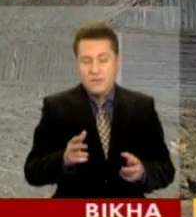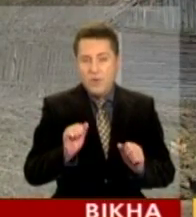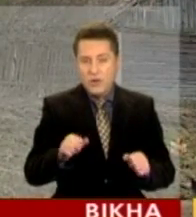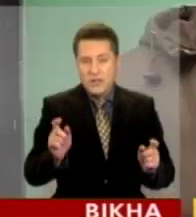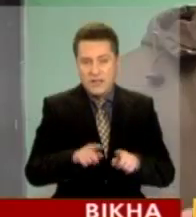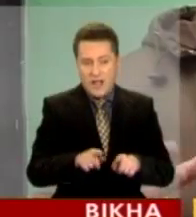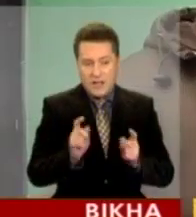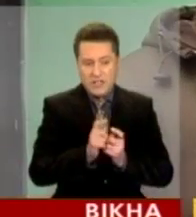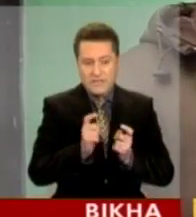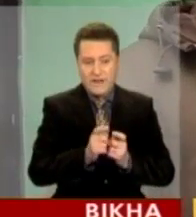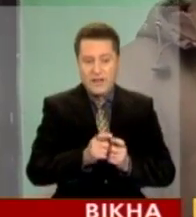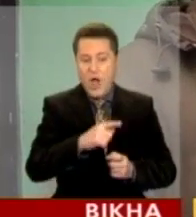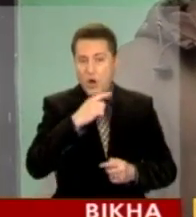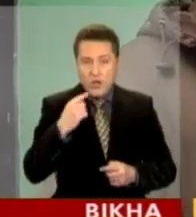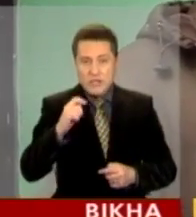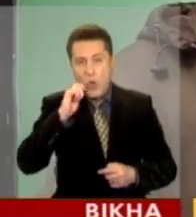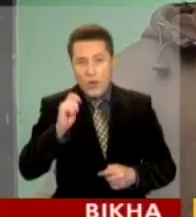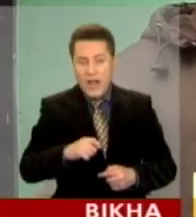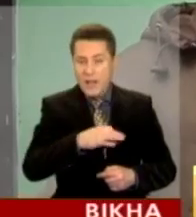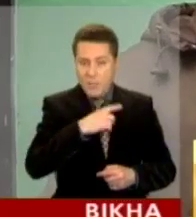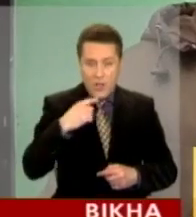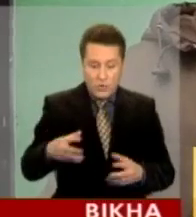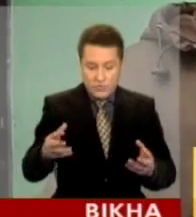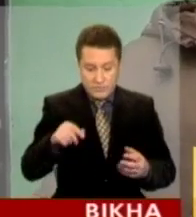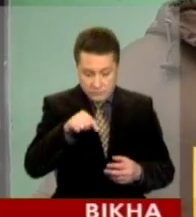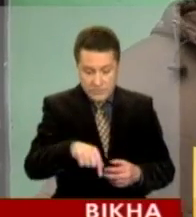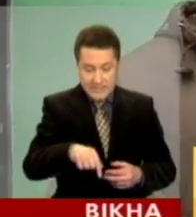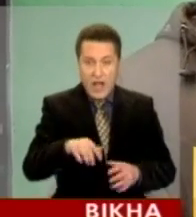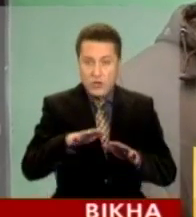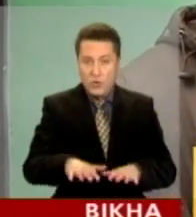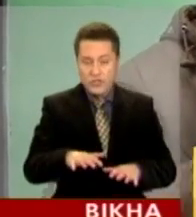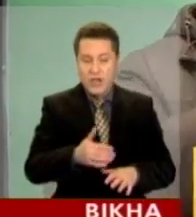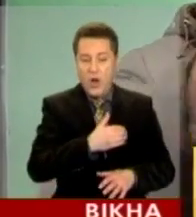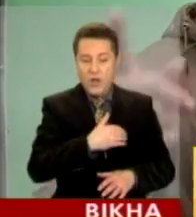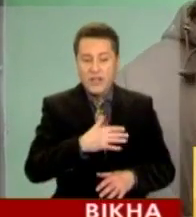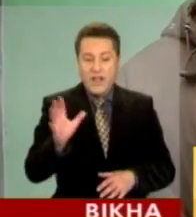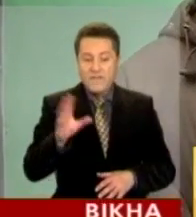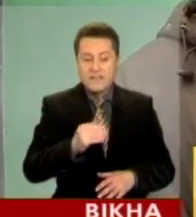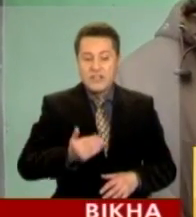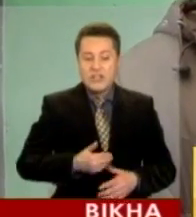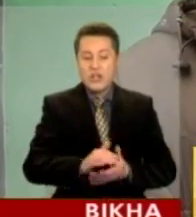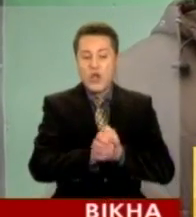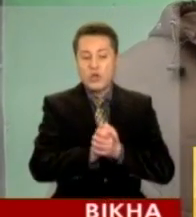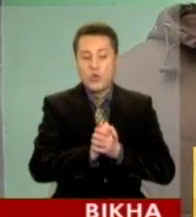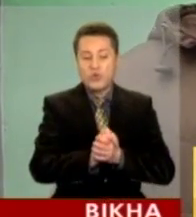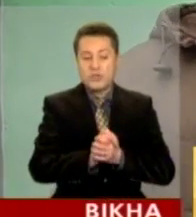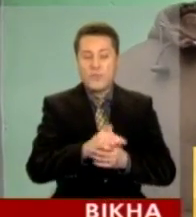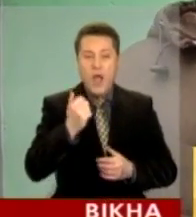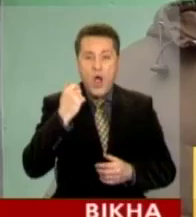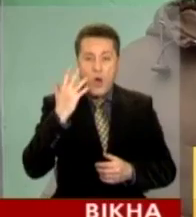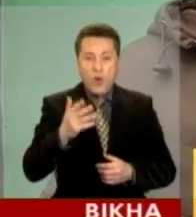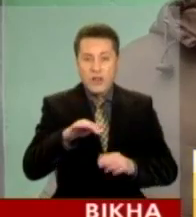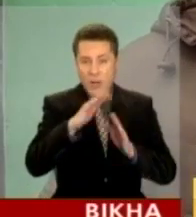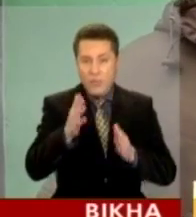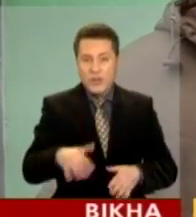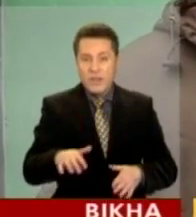Де всі сходяться? Росія, Україна, Білорусь. Оце да, ця точка. І ми хотіли всі жити дружно. І коли тут монумент